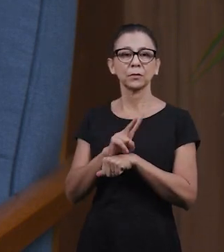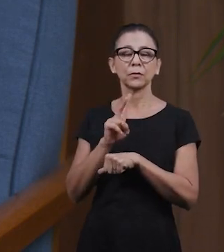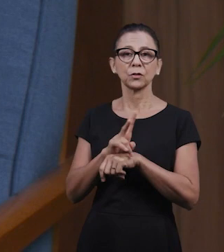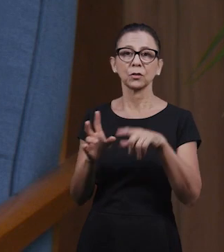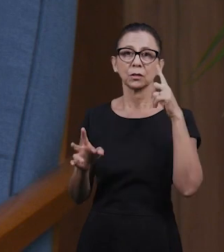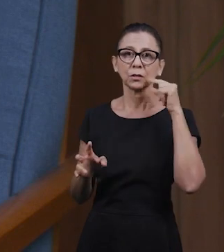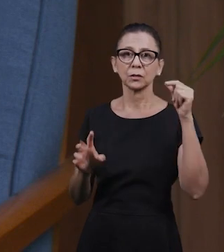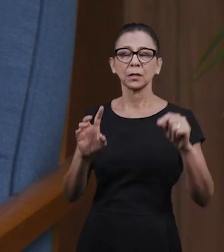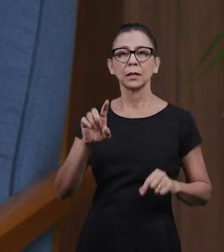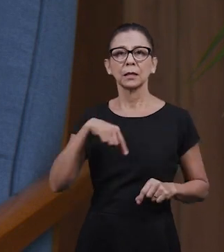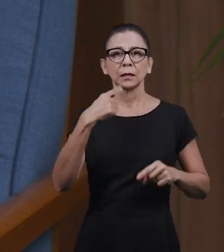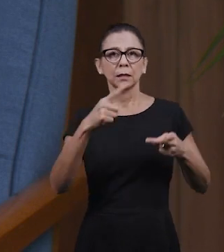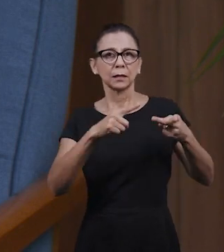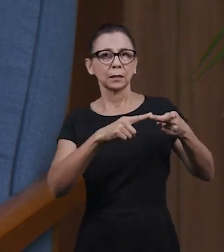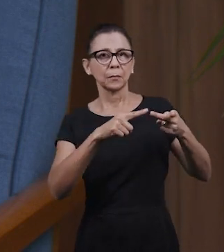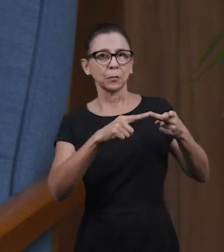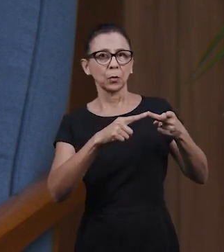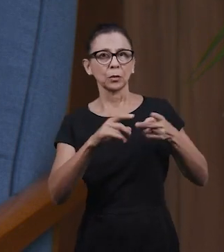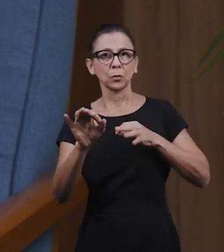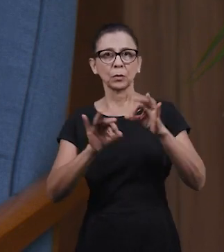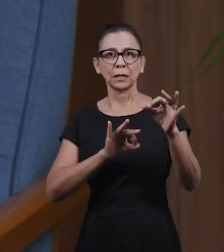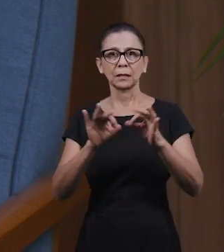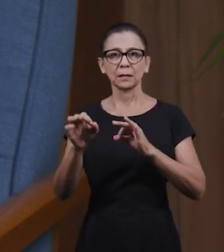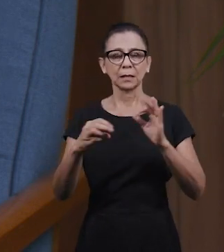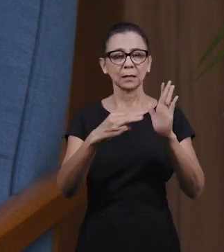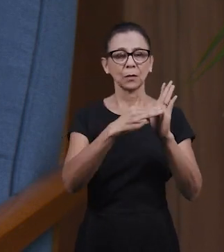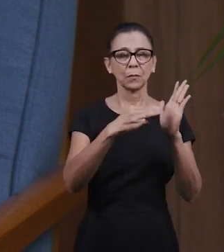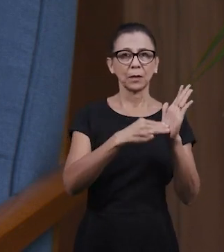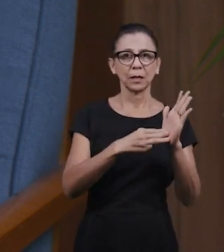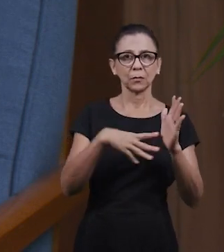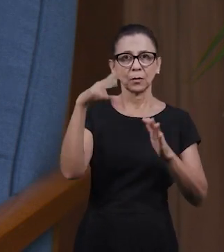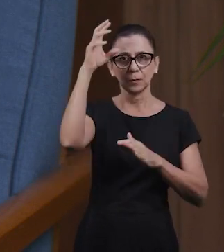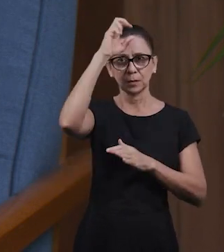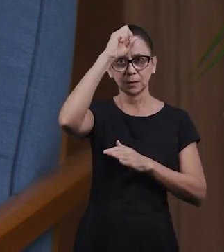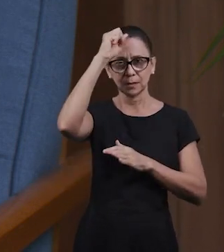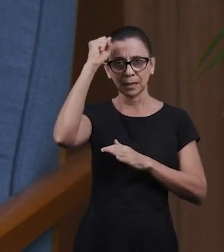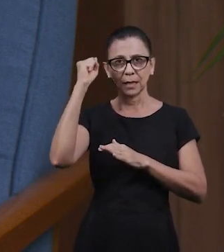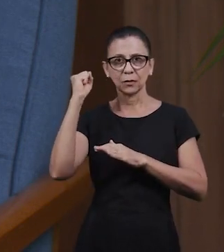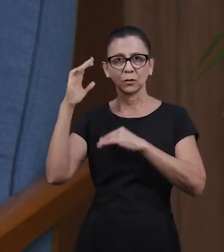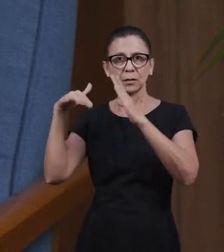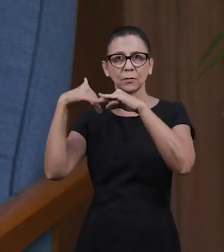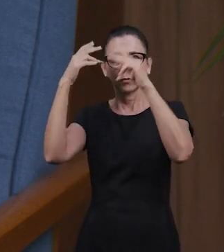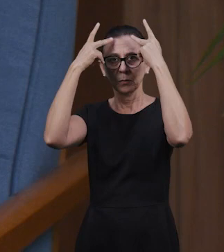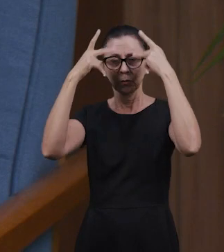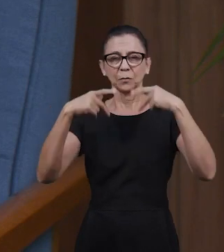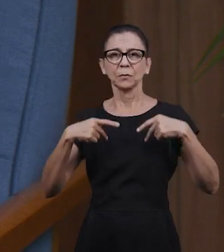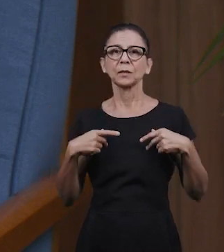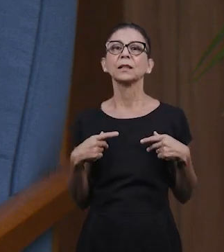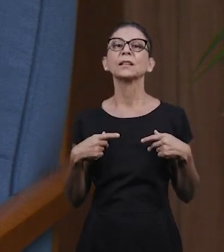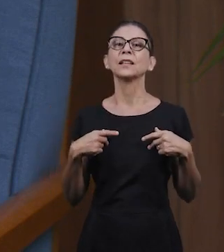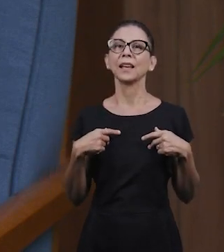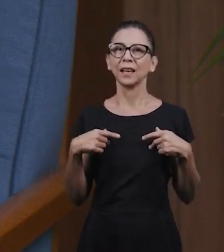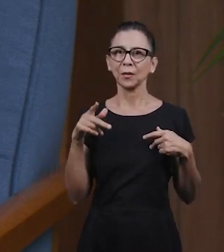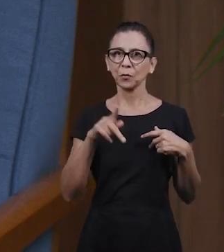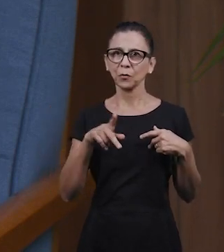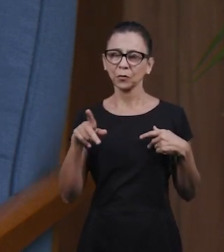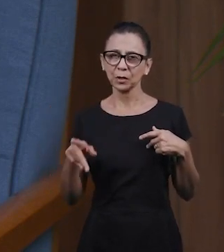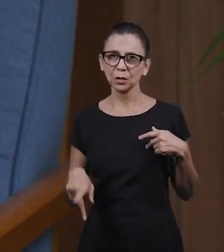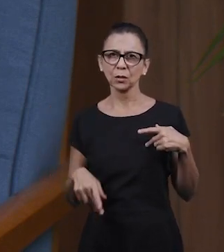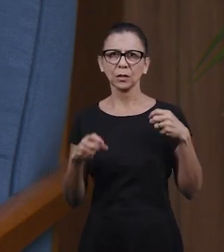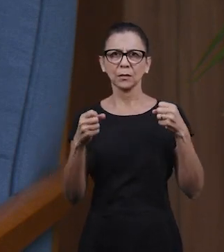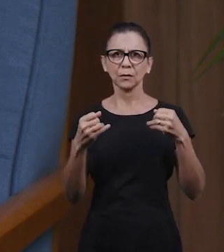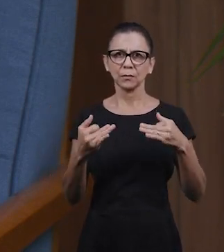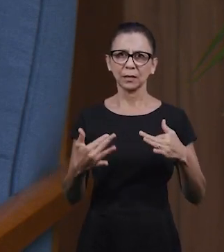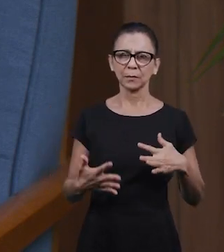après, dans le volet organisation et méthode, dans la thématique apprentissage et développement humain, la professeure Fernanda